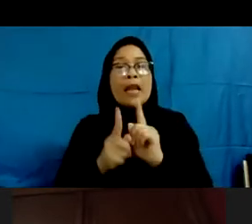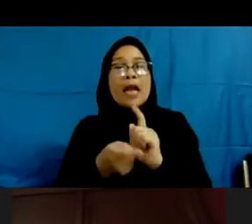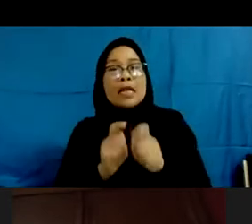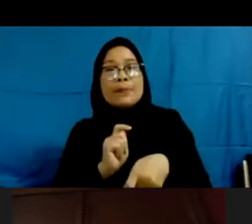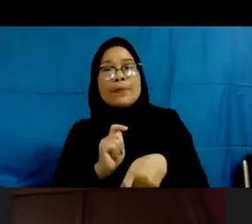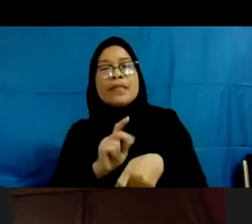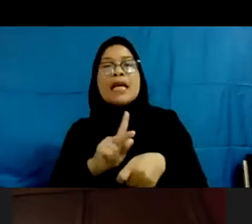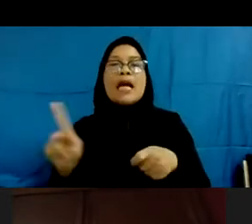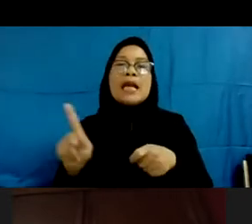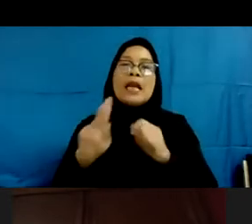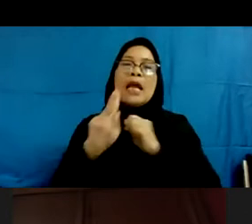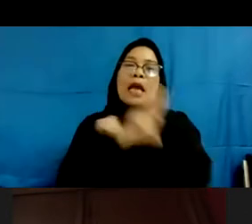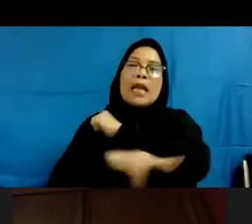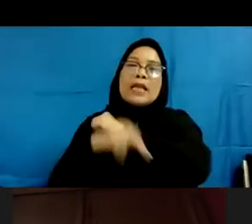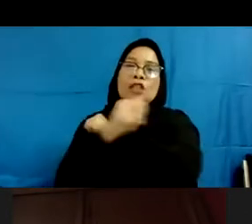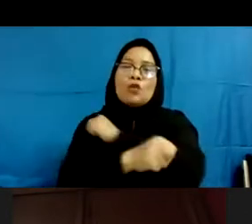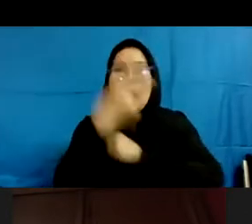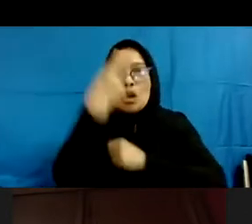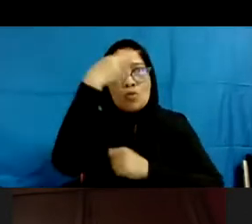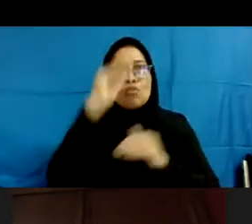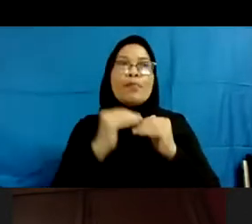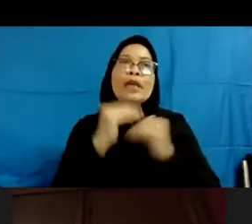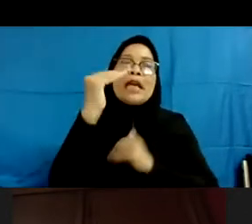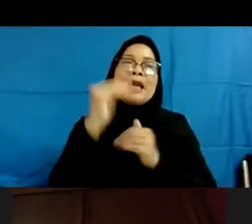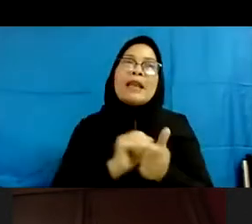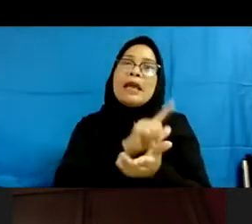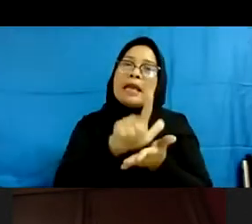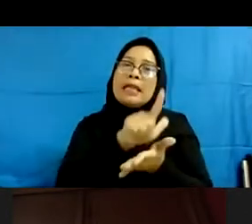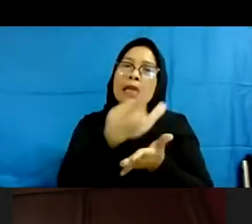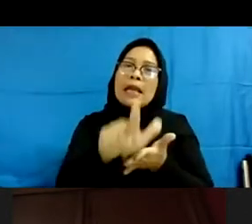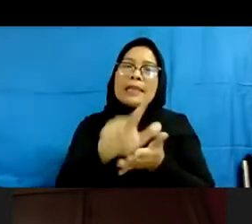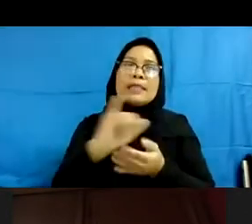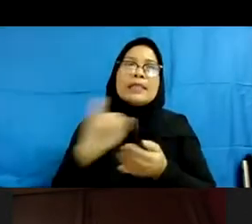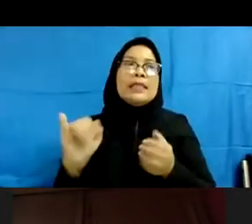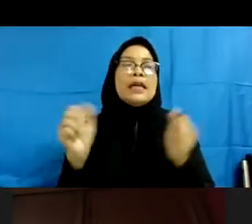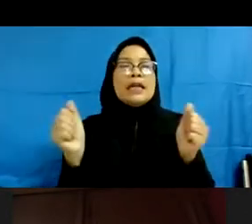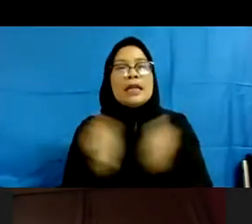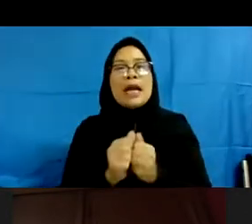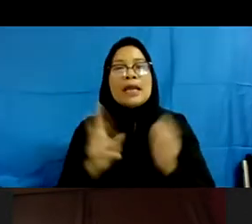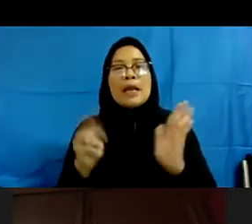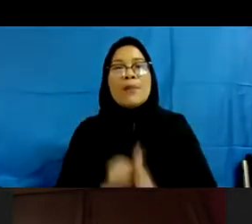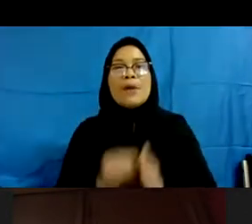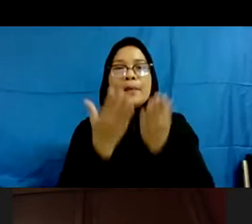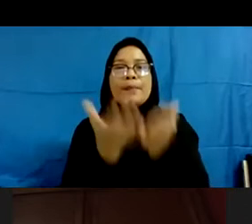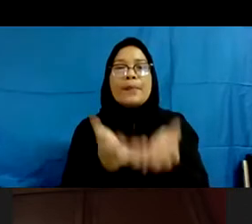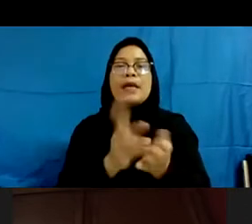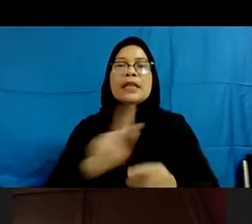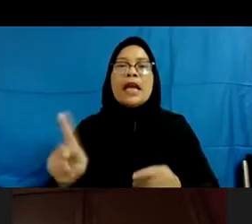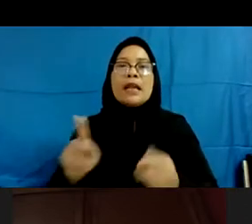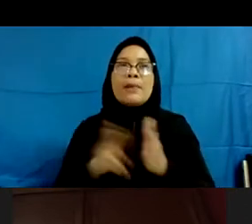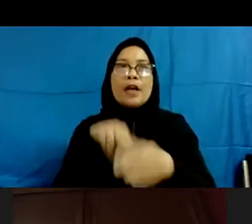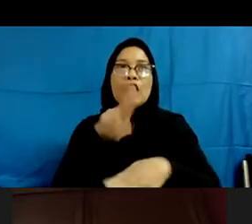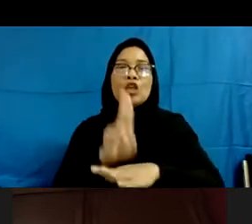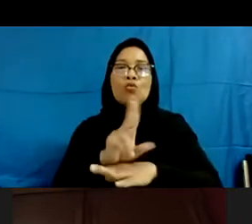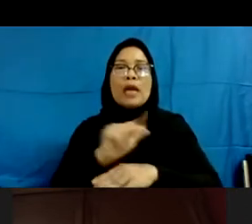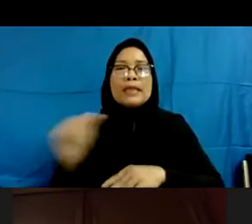program prioritas nasional untuk peningkatan literasi itu dengan memberikan penugasan,